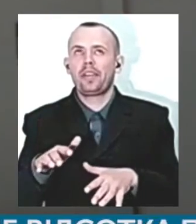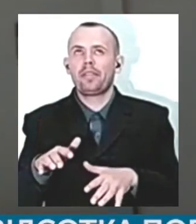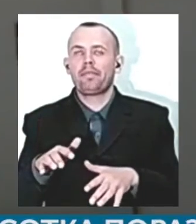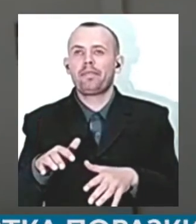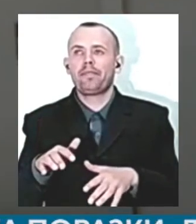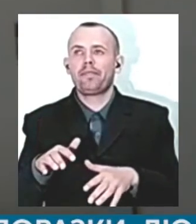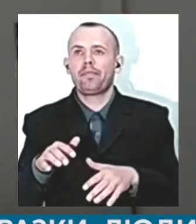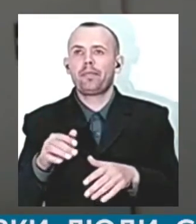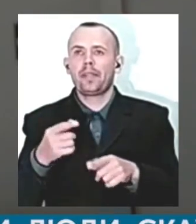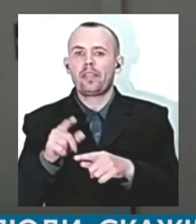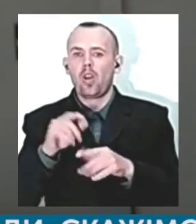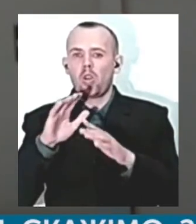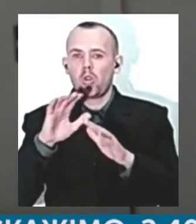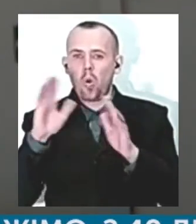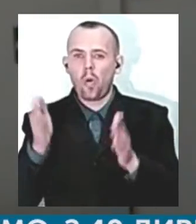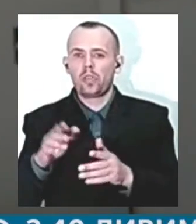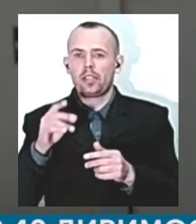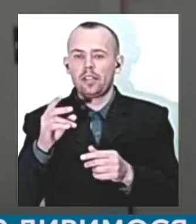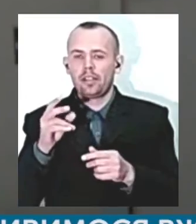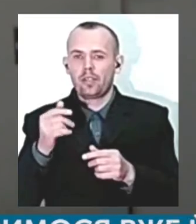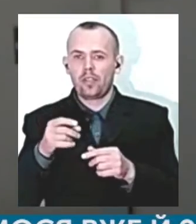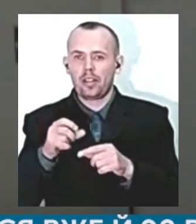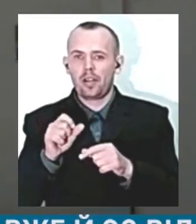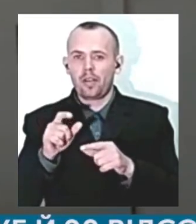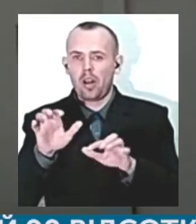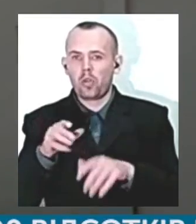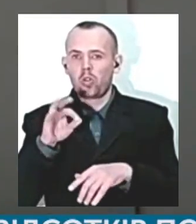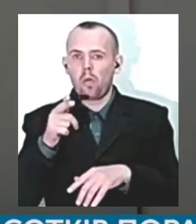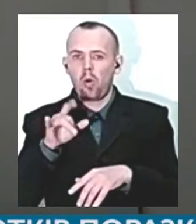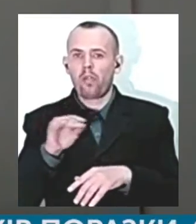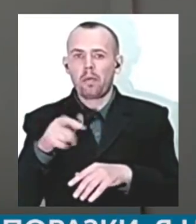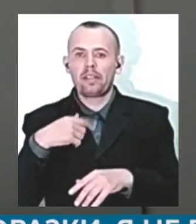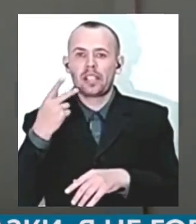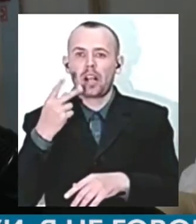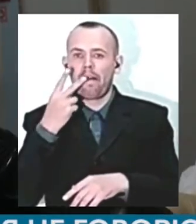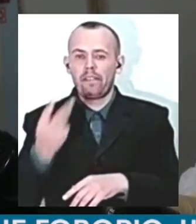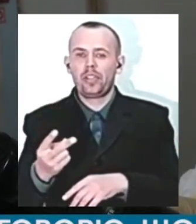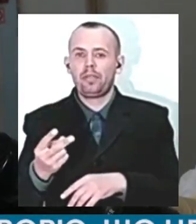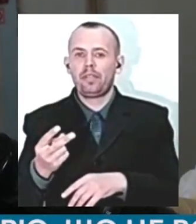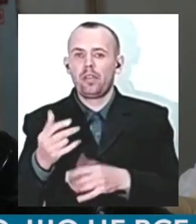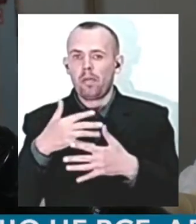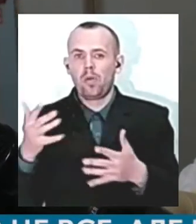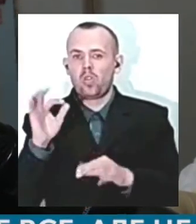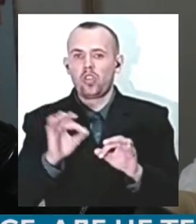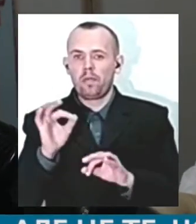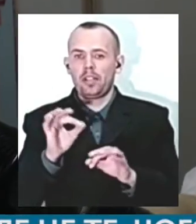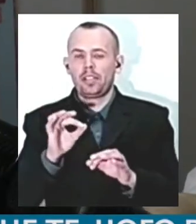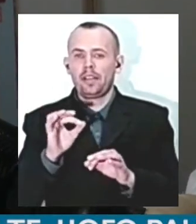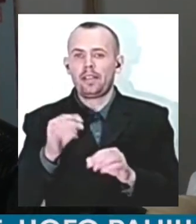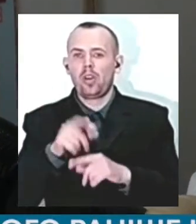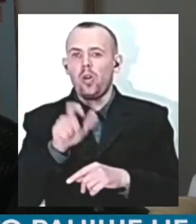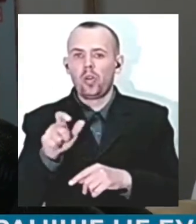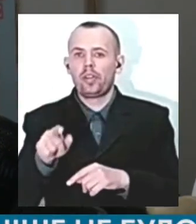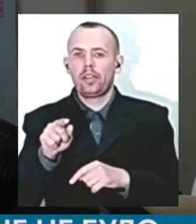так сказать, на компьютерном томографе мы всегда видим больше процент поражения. У людей там, скажем, с 40 смотрим